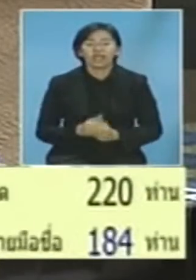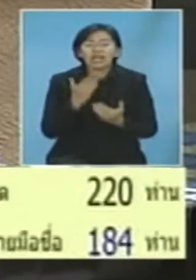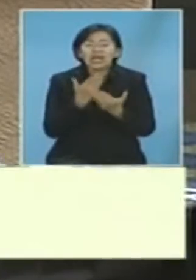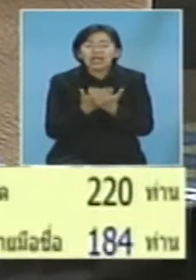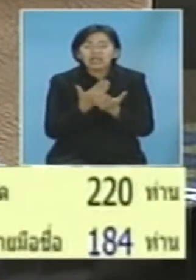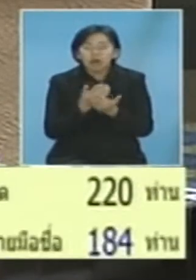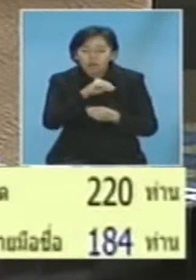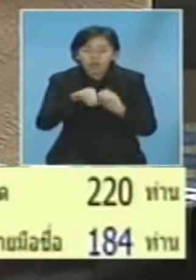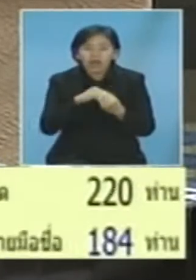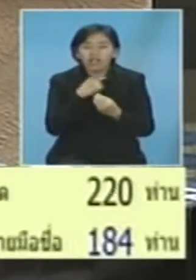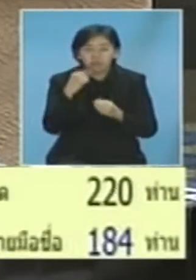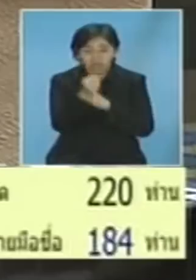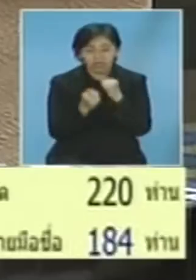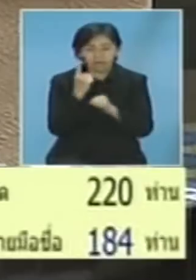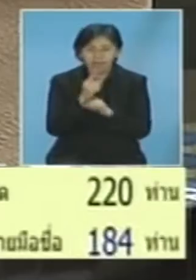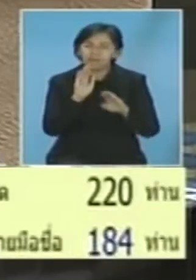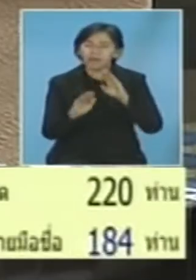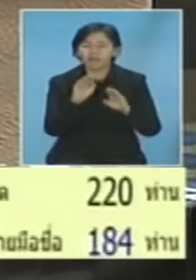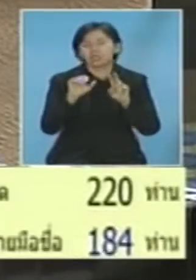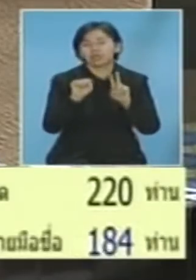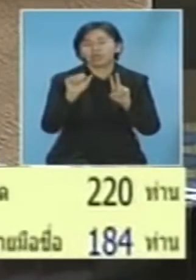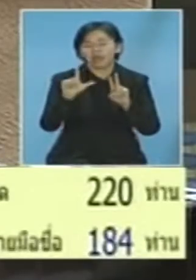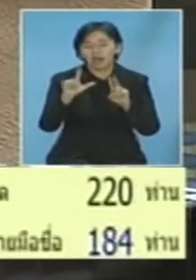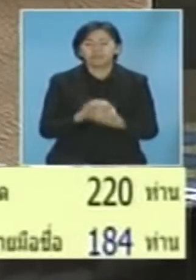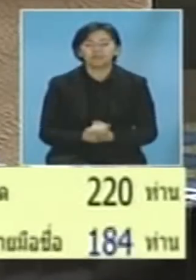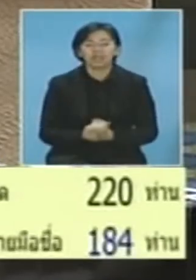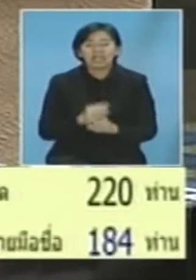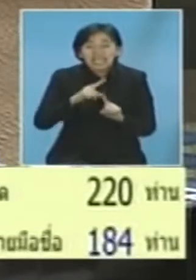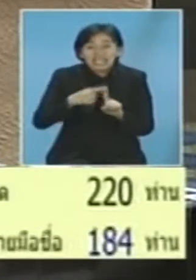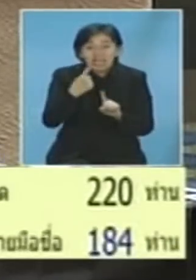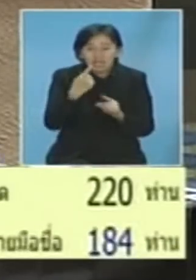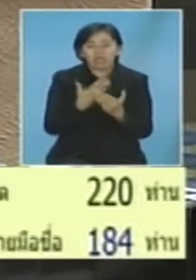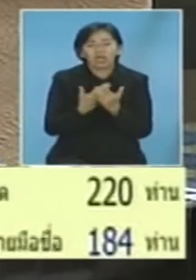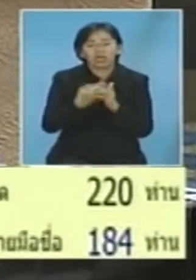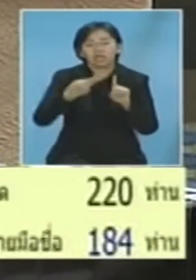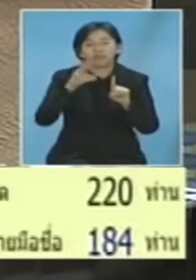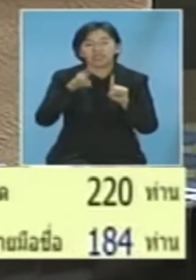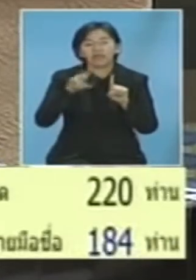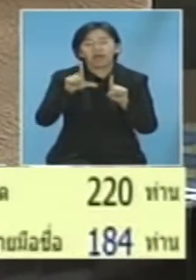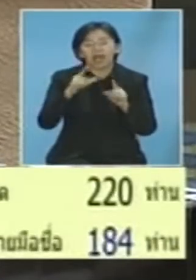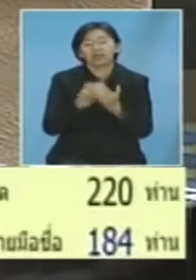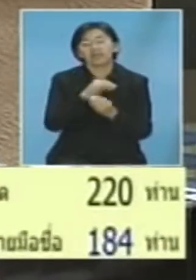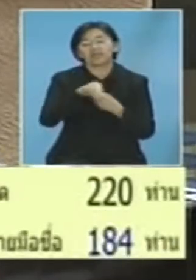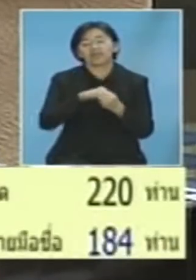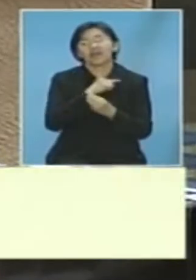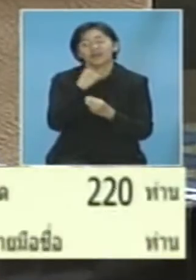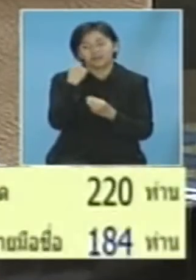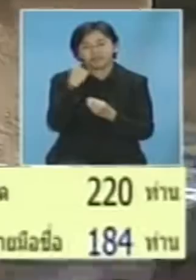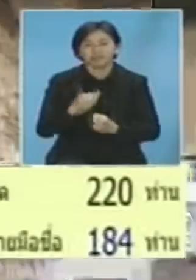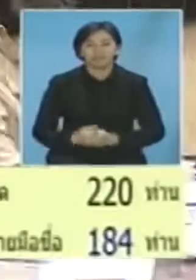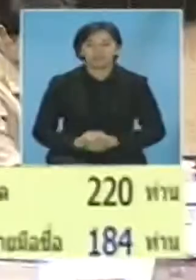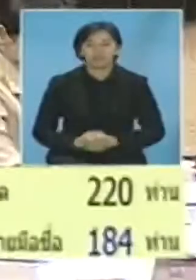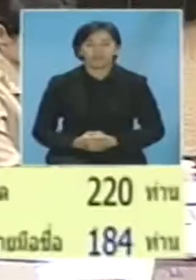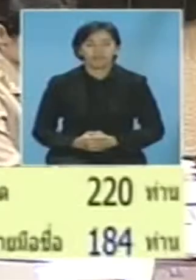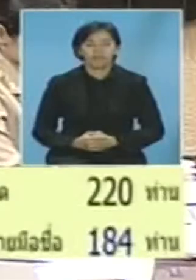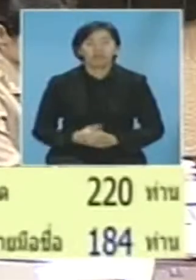ผลขาดทุนปีละ 200,000 ล้านบาทหรือคิดเป็นเดือนละ 17,000 ล้านบาทอันนี้ก็ผ